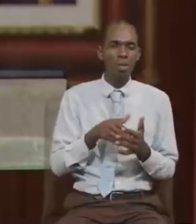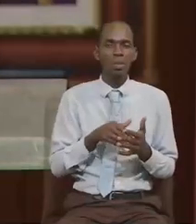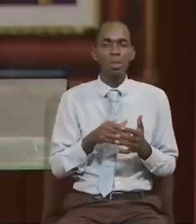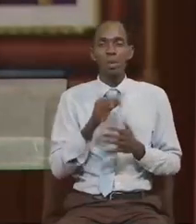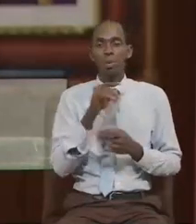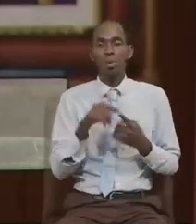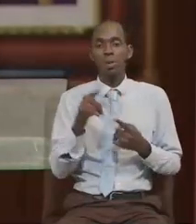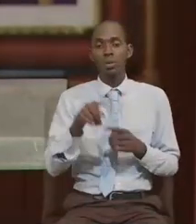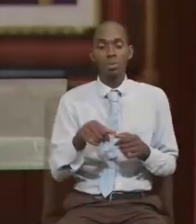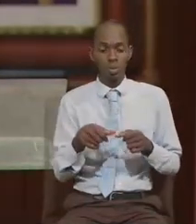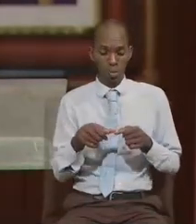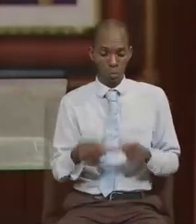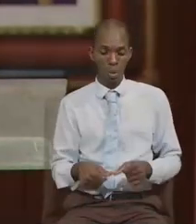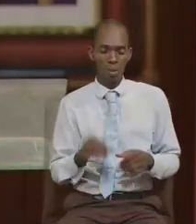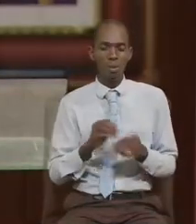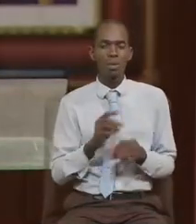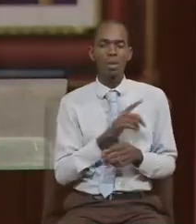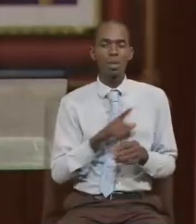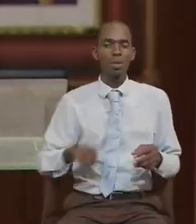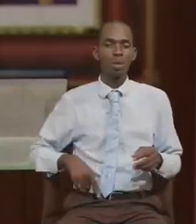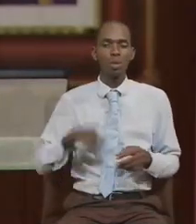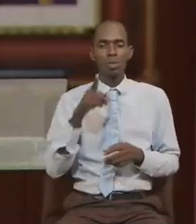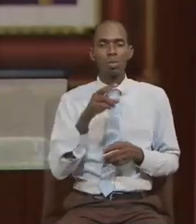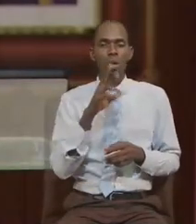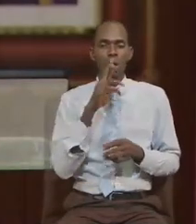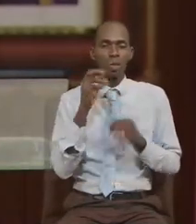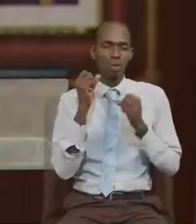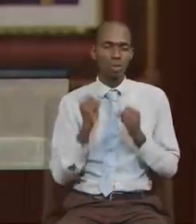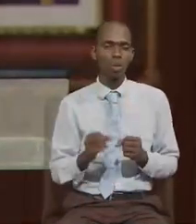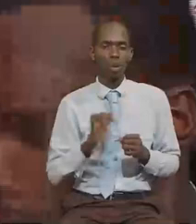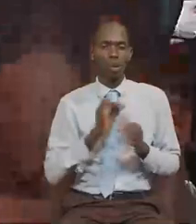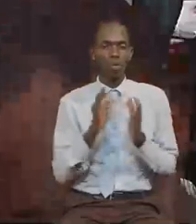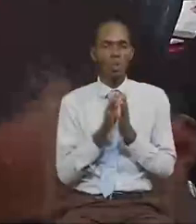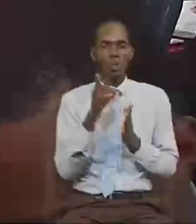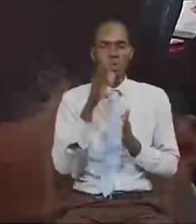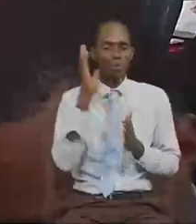es fort. Et je prie aujourd'hui que tu sois plus fort.